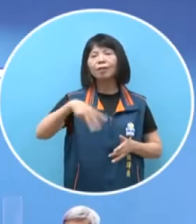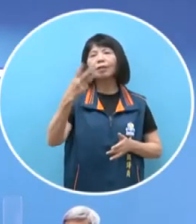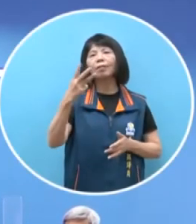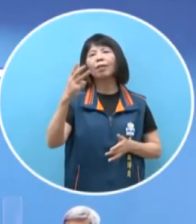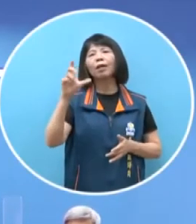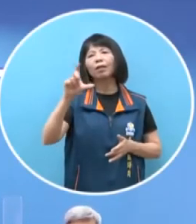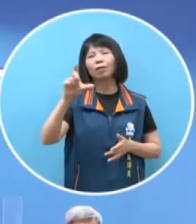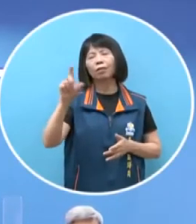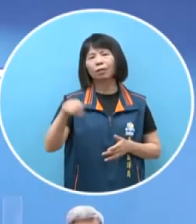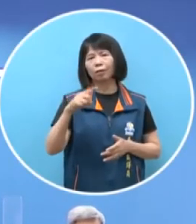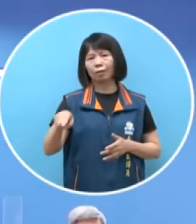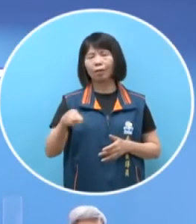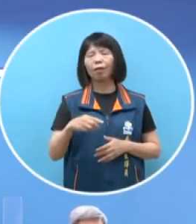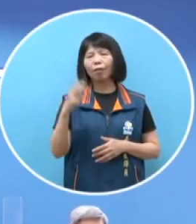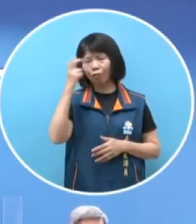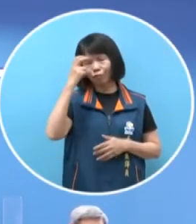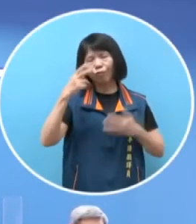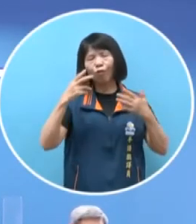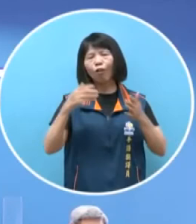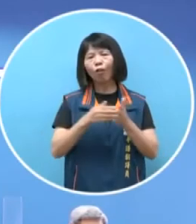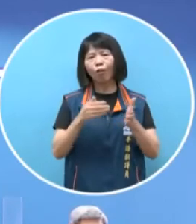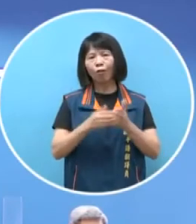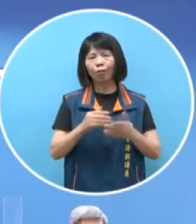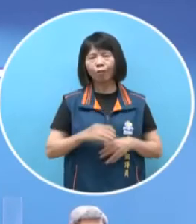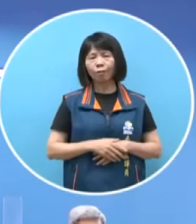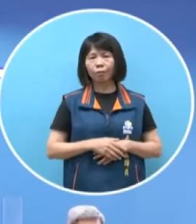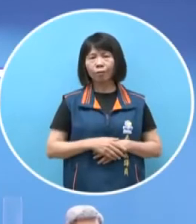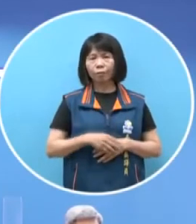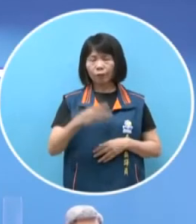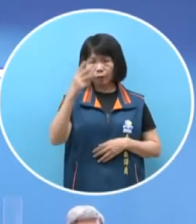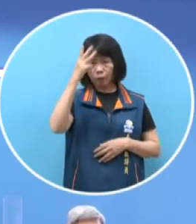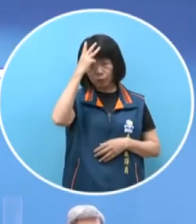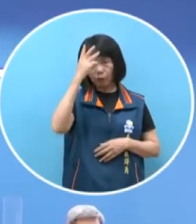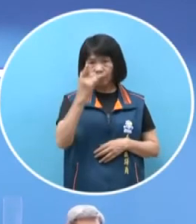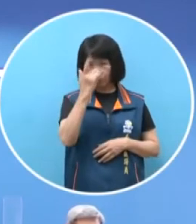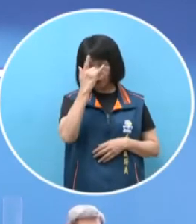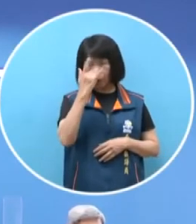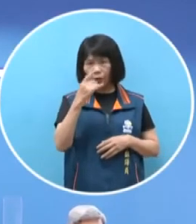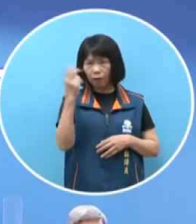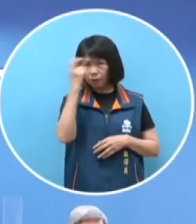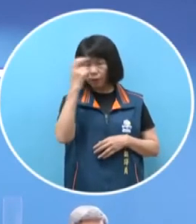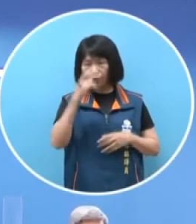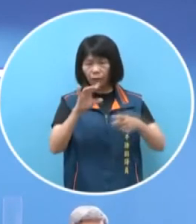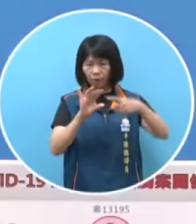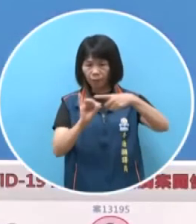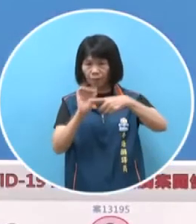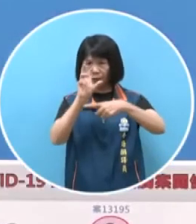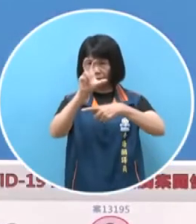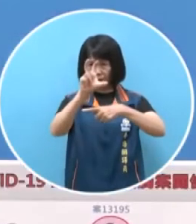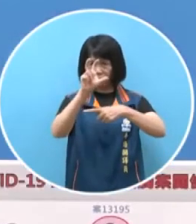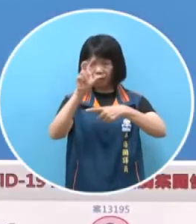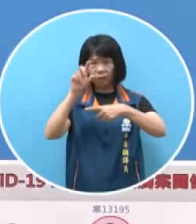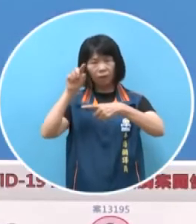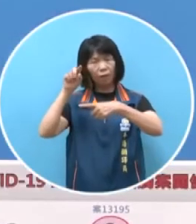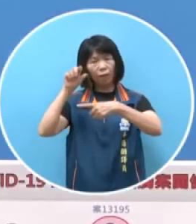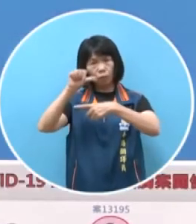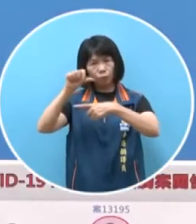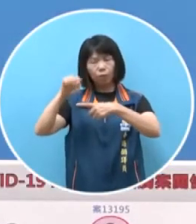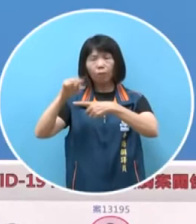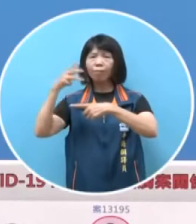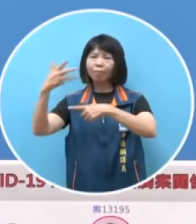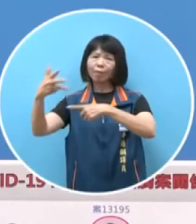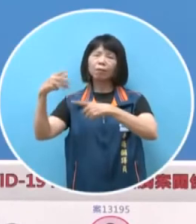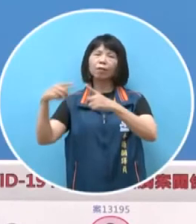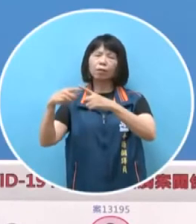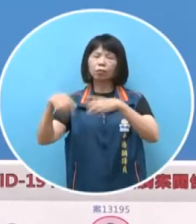了，1360人，等于说在崇德村里面，我们已经做了将近75.8%了的